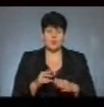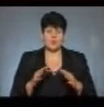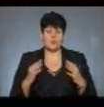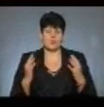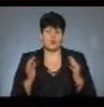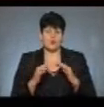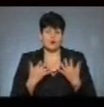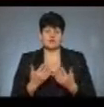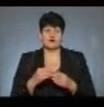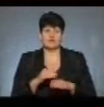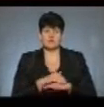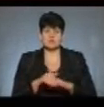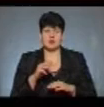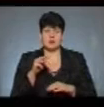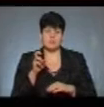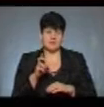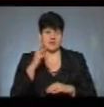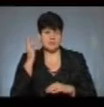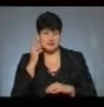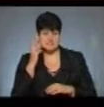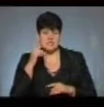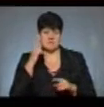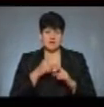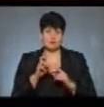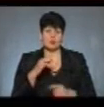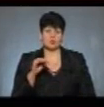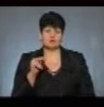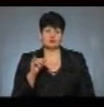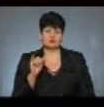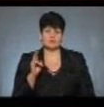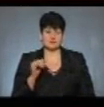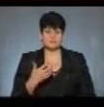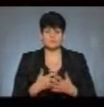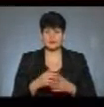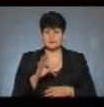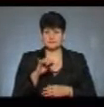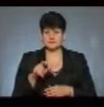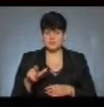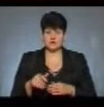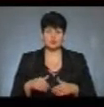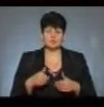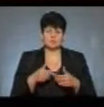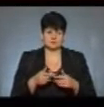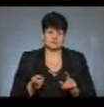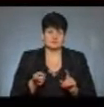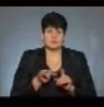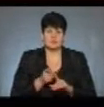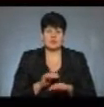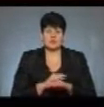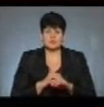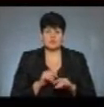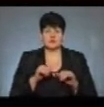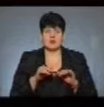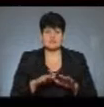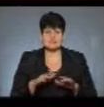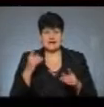Богдана Хмельницького та братів Бойчуків. Понад 500 осіб долучилися до благодійної акції «Казковий